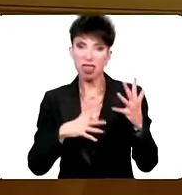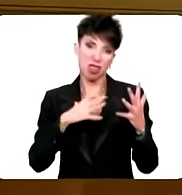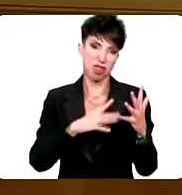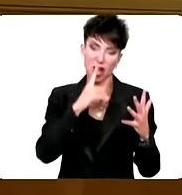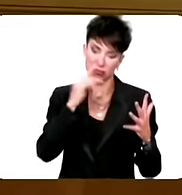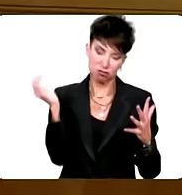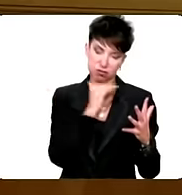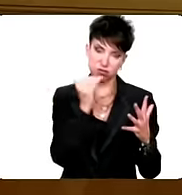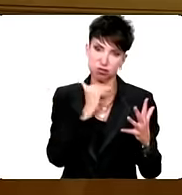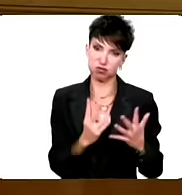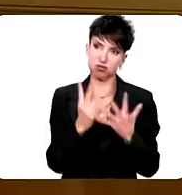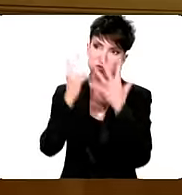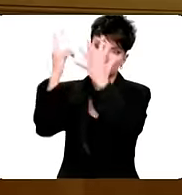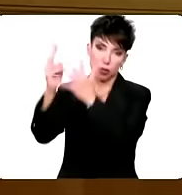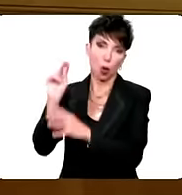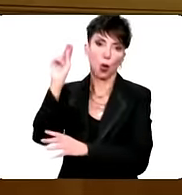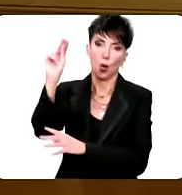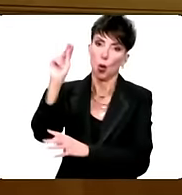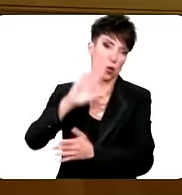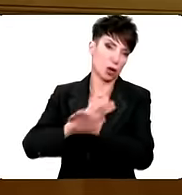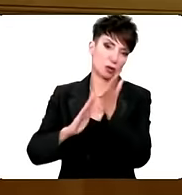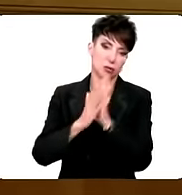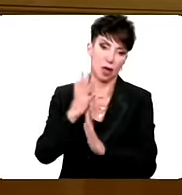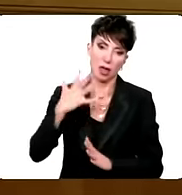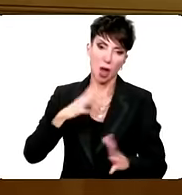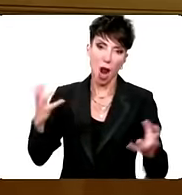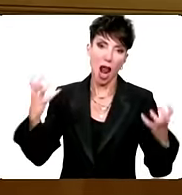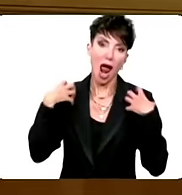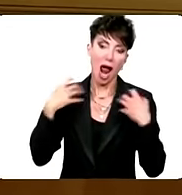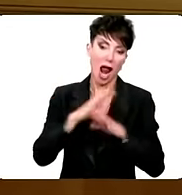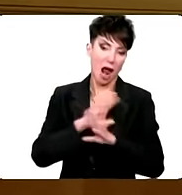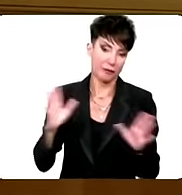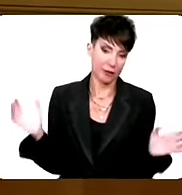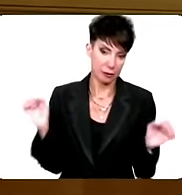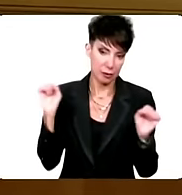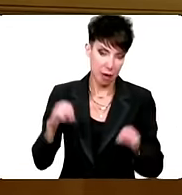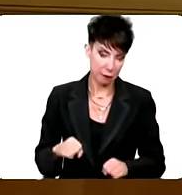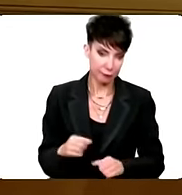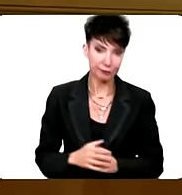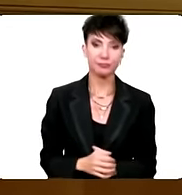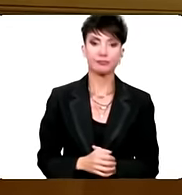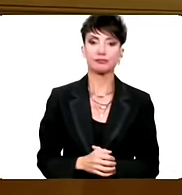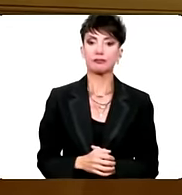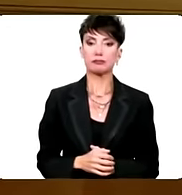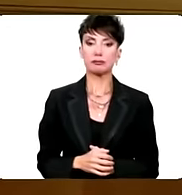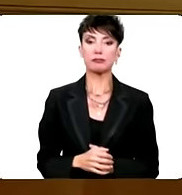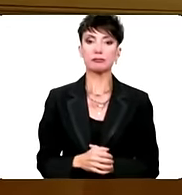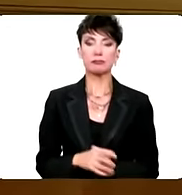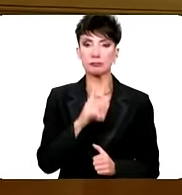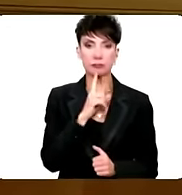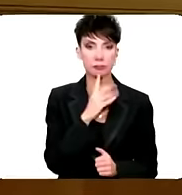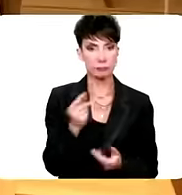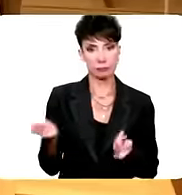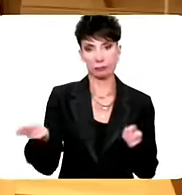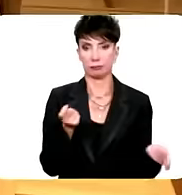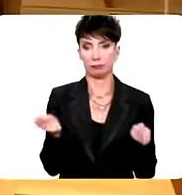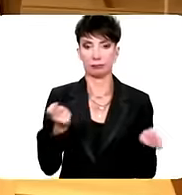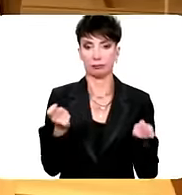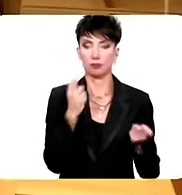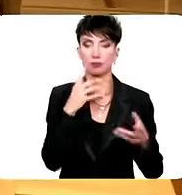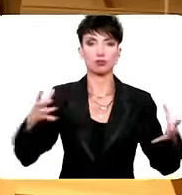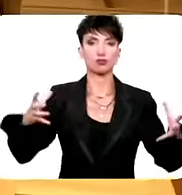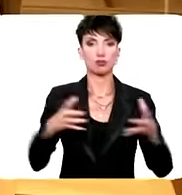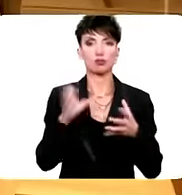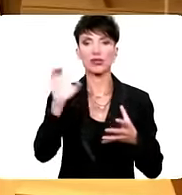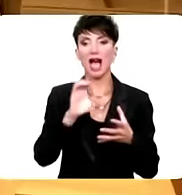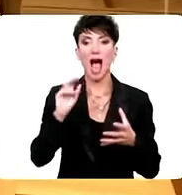ευρωβουλευτές και να αναλάβει τα καθήκοντά του. Οπότε πηγαίνουμε και σε έναν πιο, θα έλεγα, μεγαλύτερο συντονισμό και με την ομάδα των ευρωβουλευτών μας. Να κλείσουμε